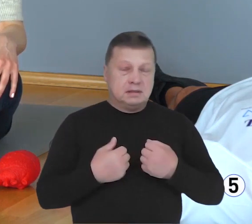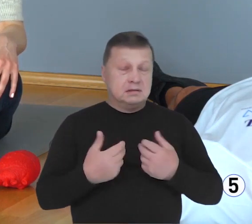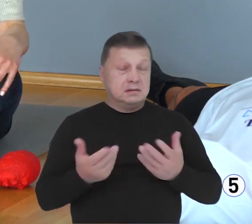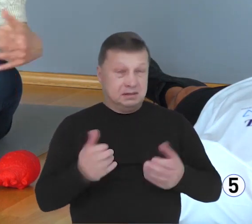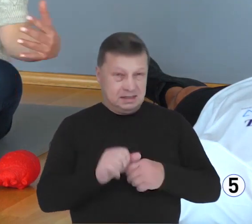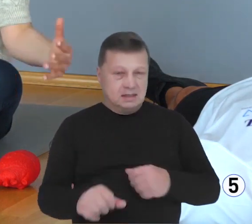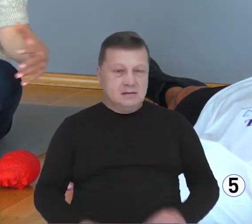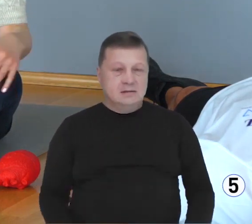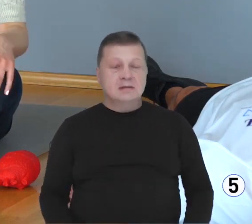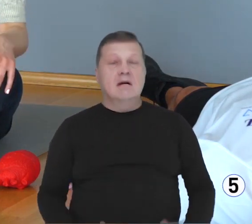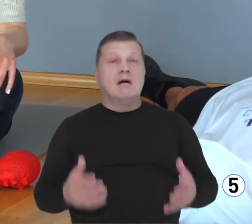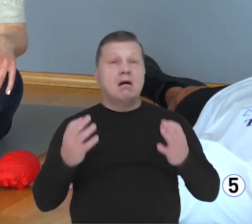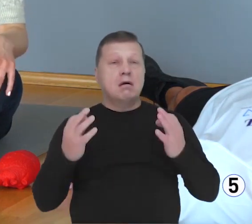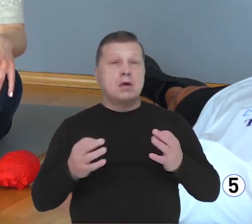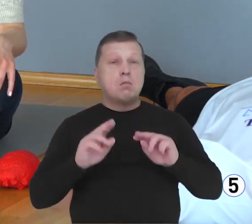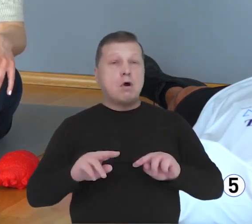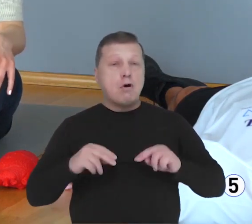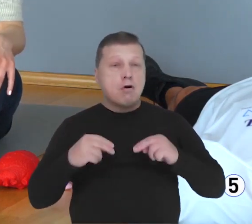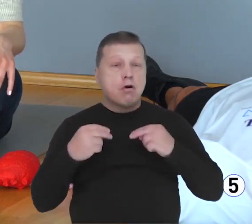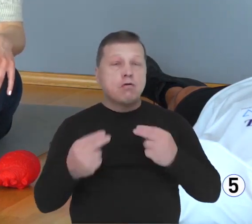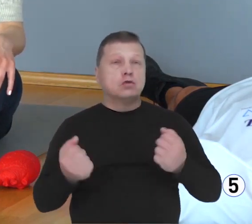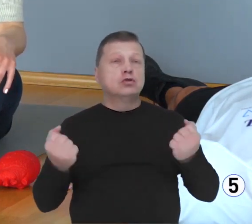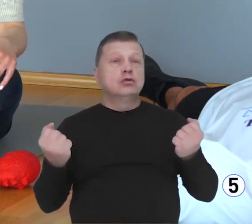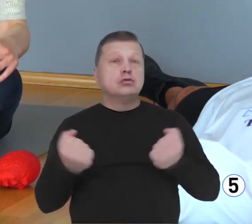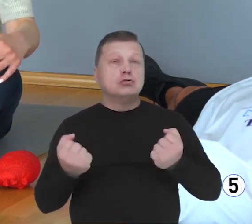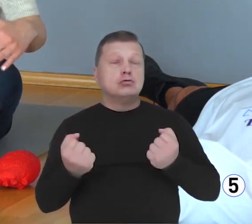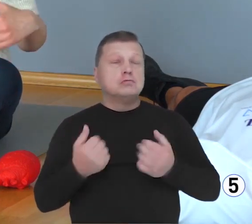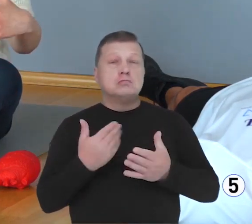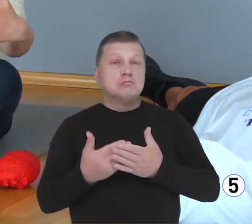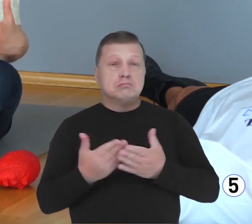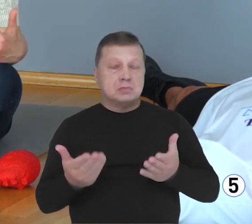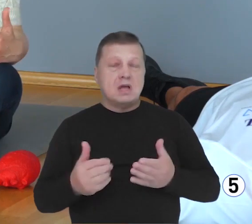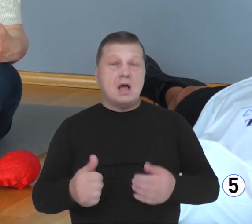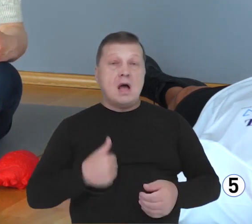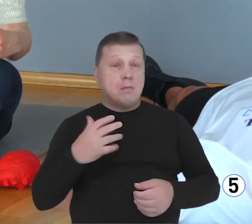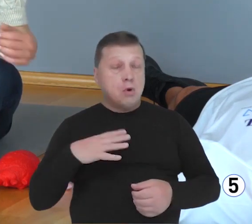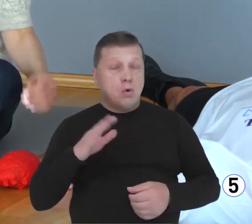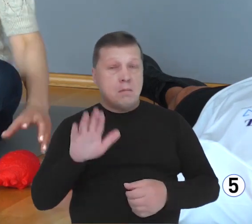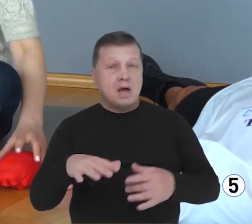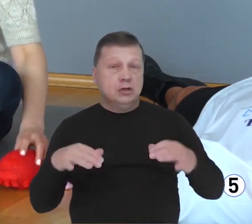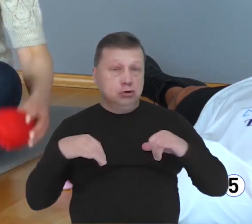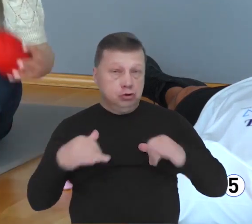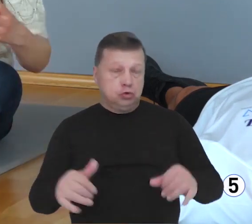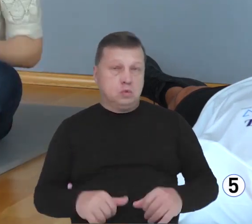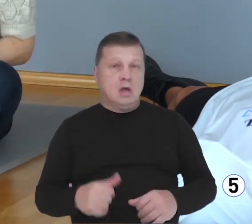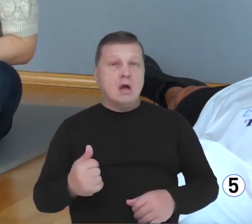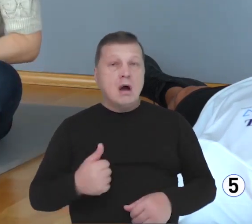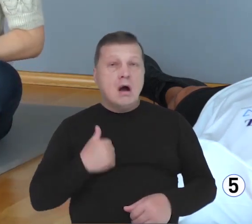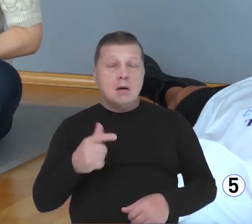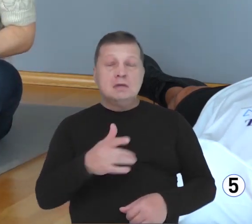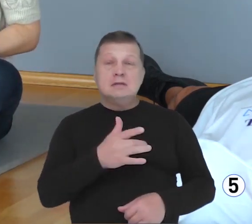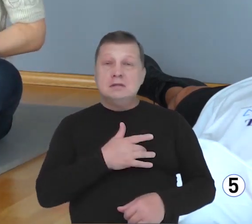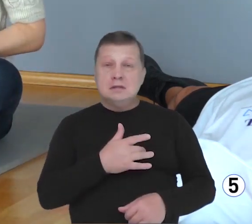zmęczy. Dlaczego regenerujesz się teraz? Po to, żeby mieć siłę, po to, żeby twoje